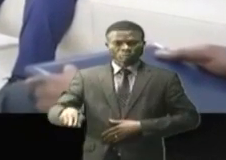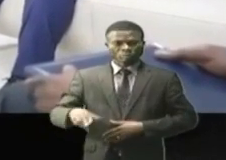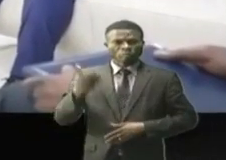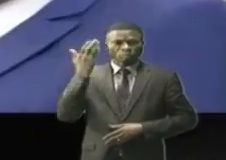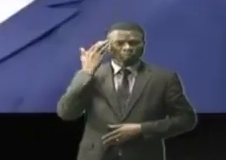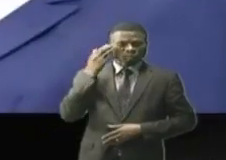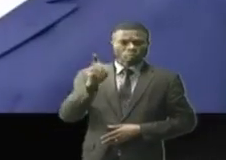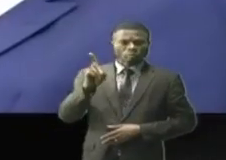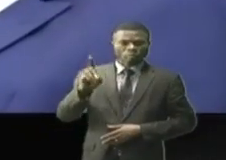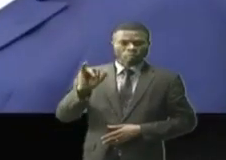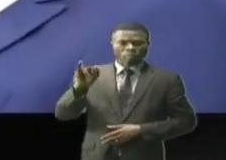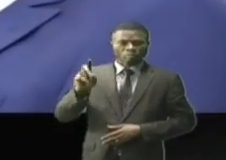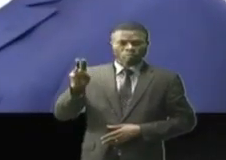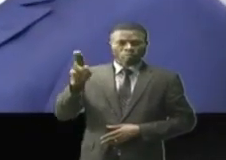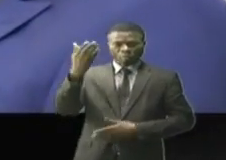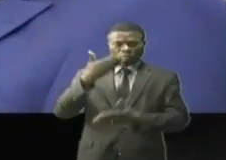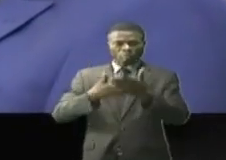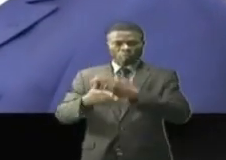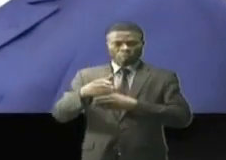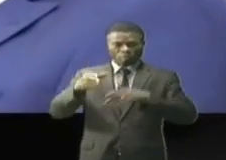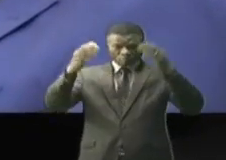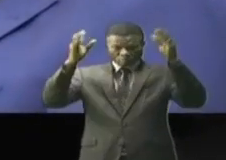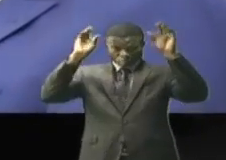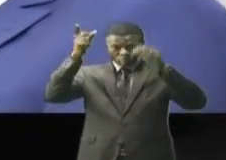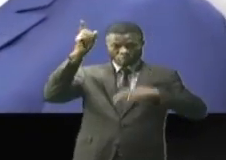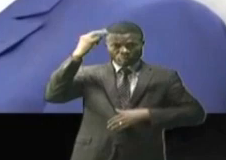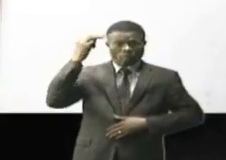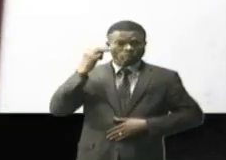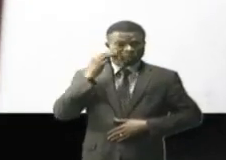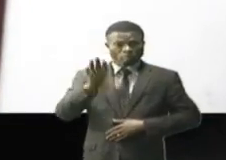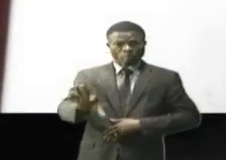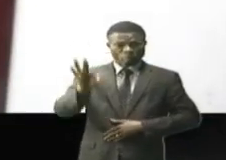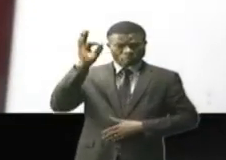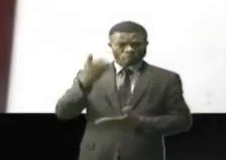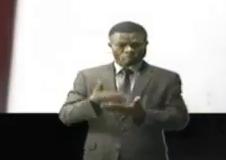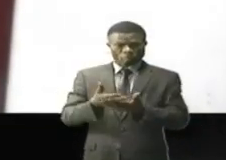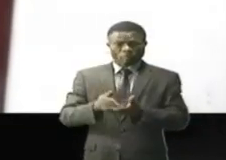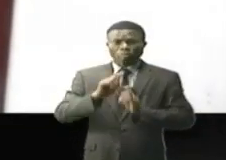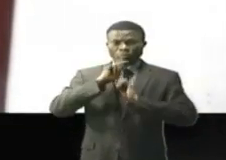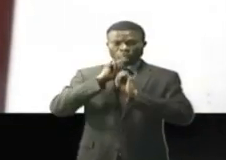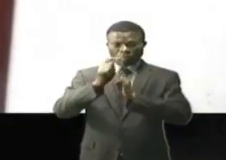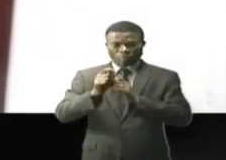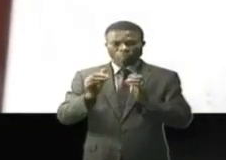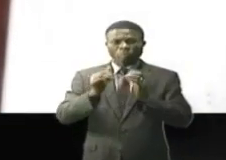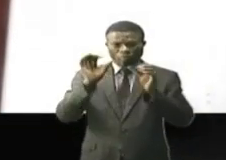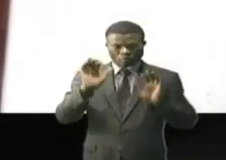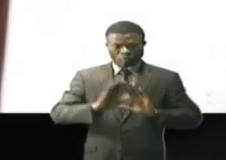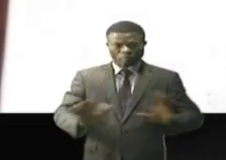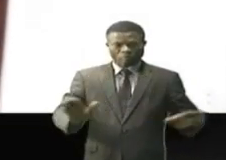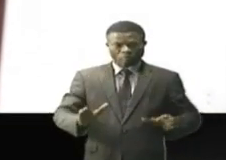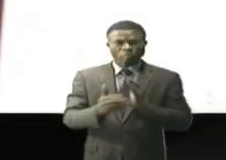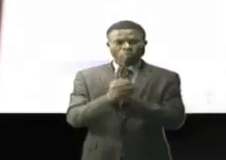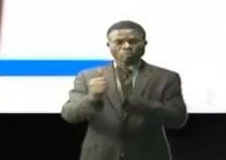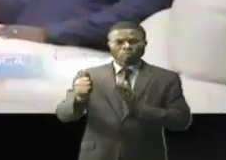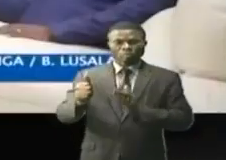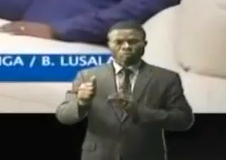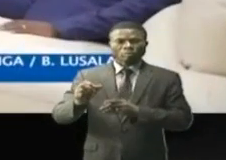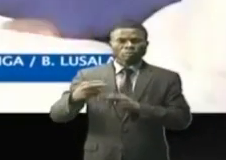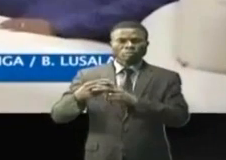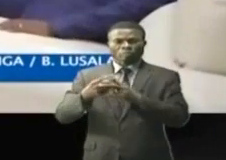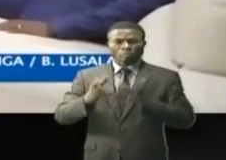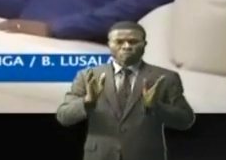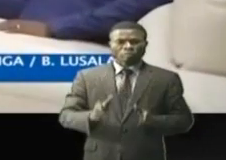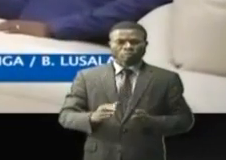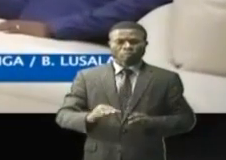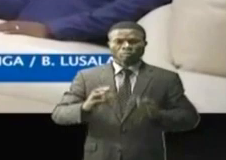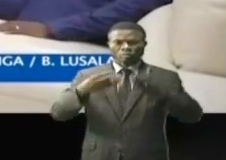Manzenga, qui a représenté les chefs du gouvernement à ces tirages, ces gestes valaient la peine, car en sa qualité de superviseur des